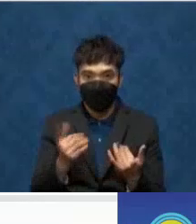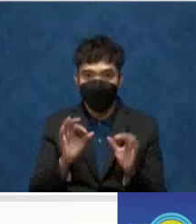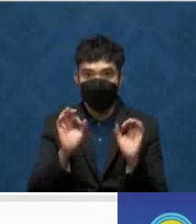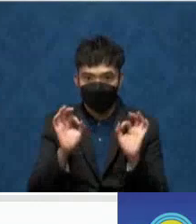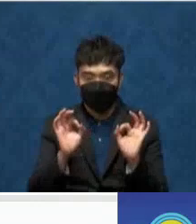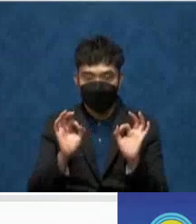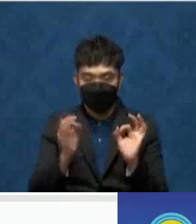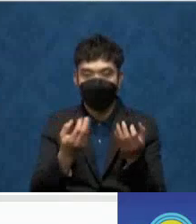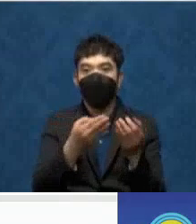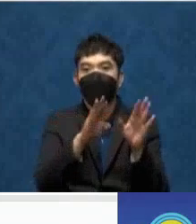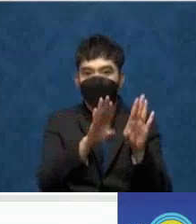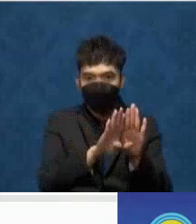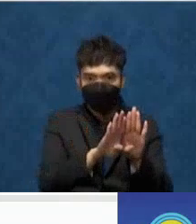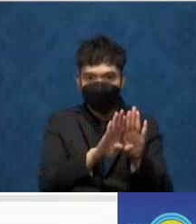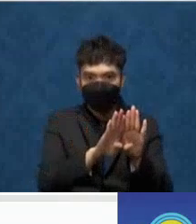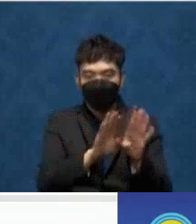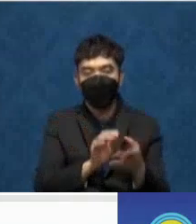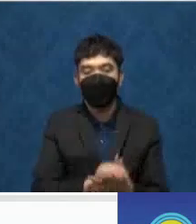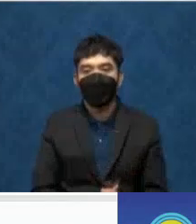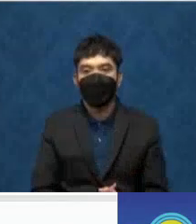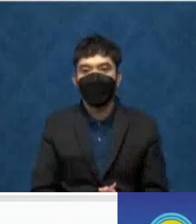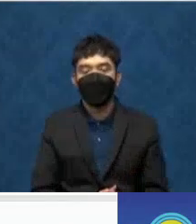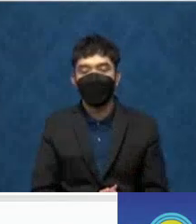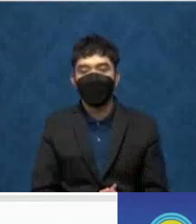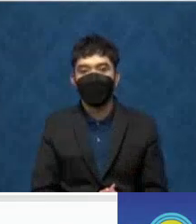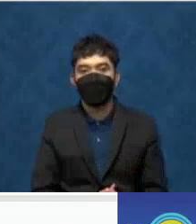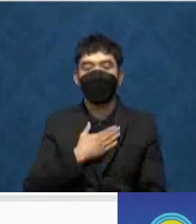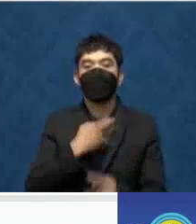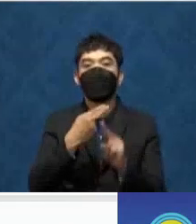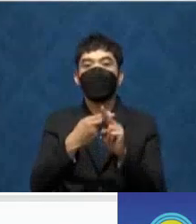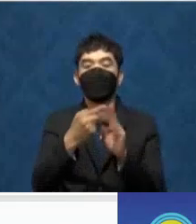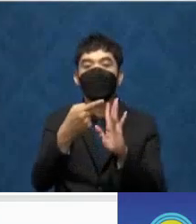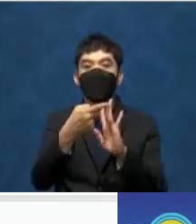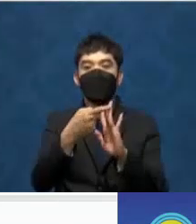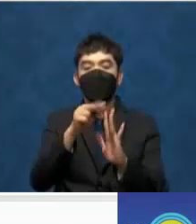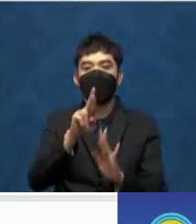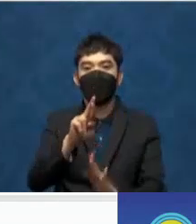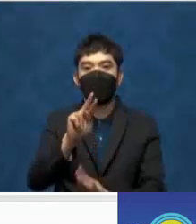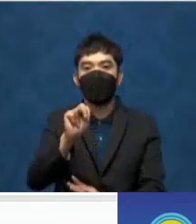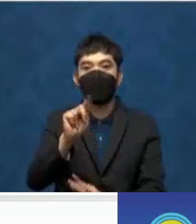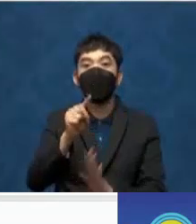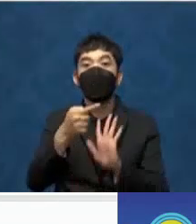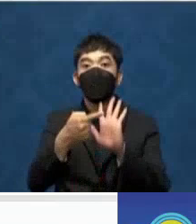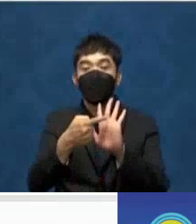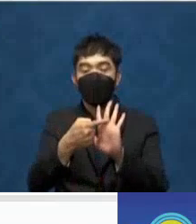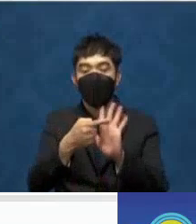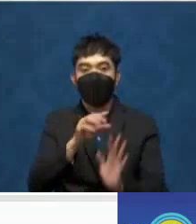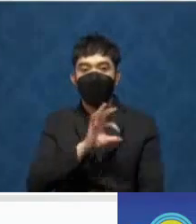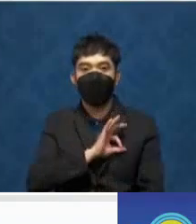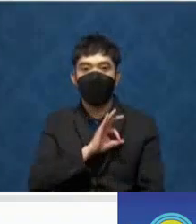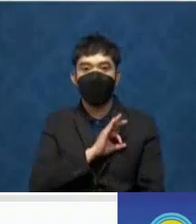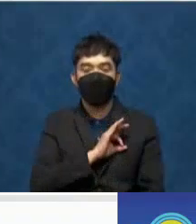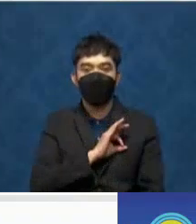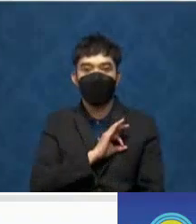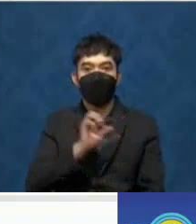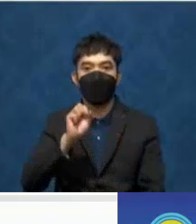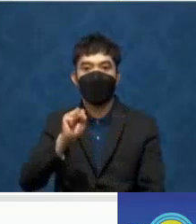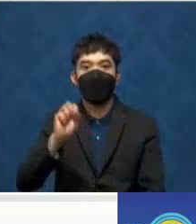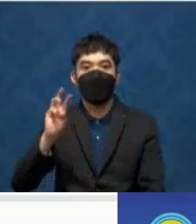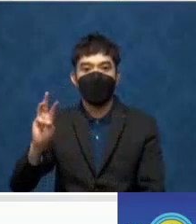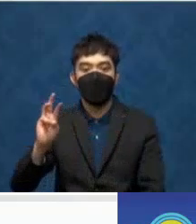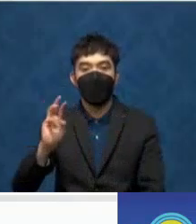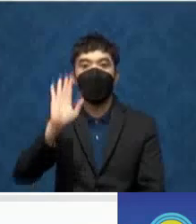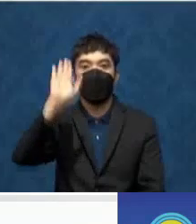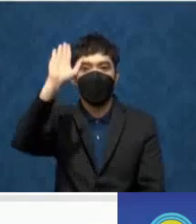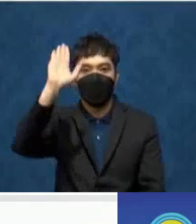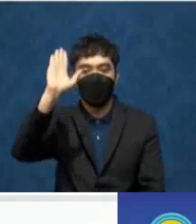ชมคะเรื่องของบ่อนคาสิโนถูกกฎหมายนะคะเมื่อวานนี้เราก็นำเสนอเรื่องนี้แล้วก็ได้สัมภาษณ์หนึ่งในกรรมธิการด้วยนะคะก็ในรายละ